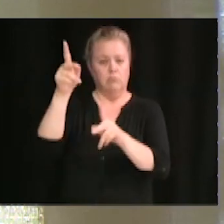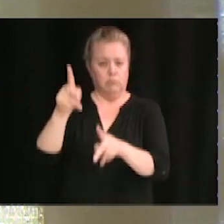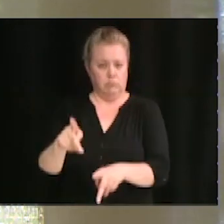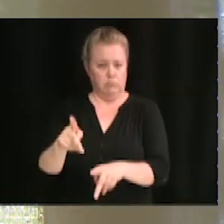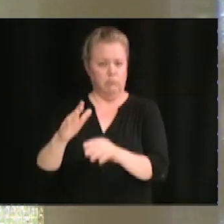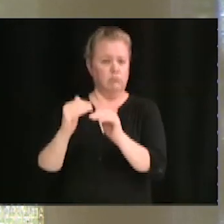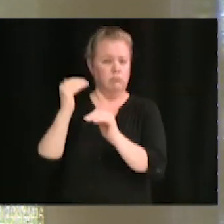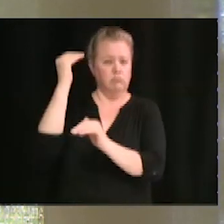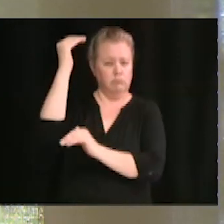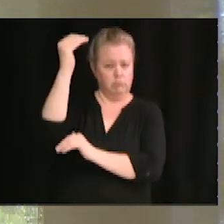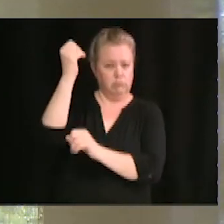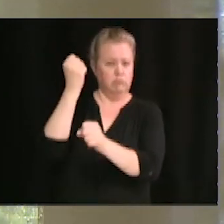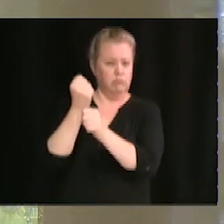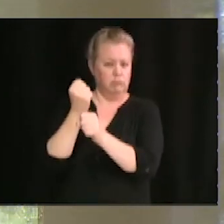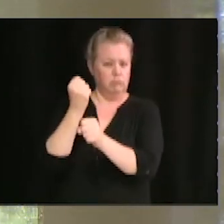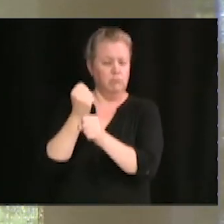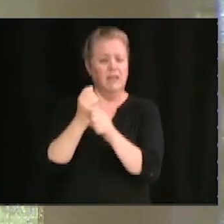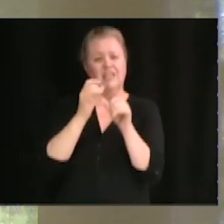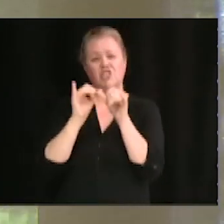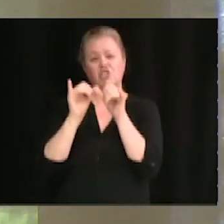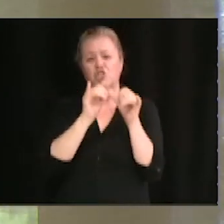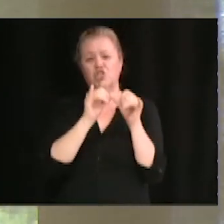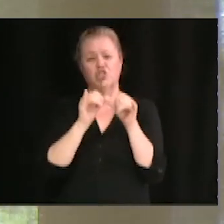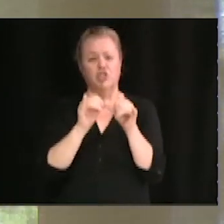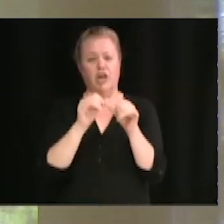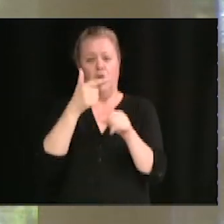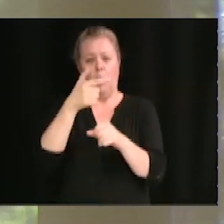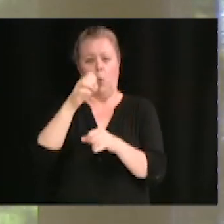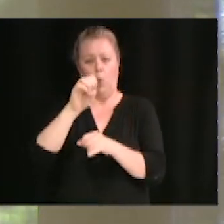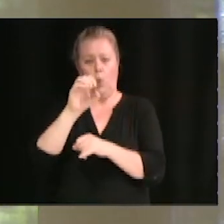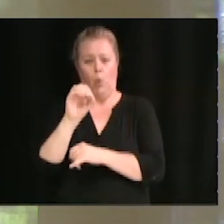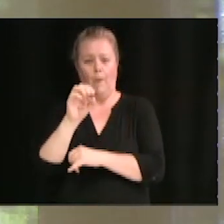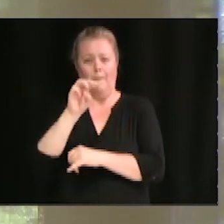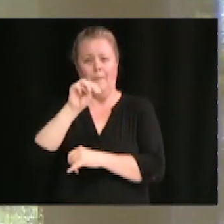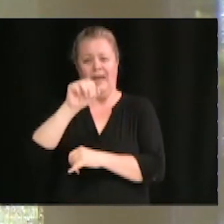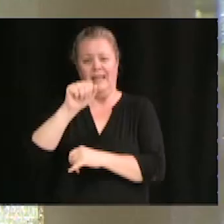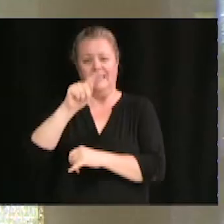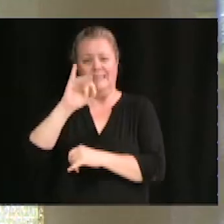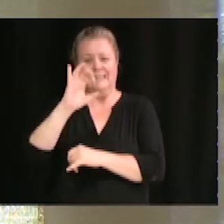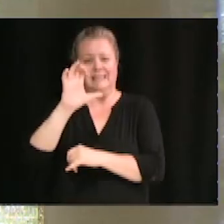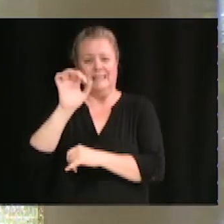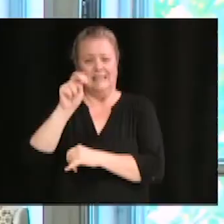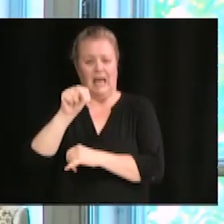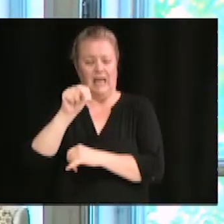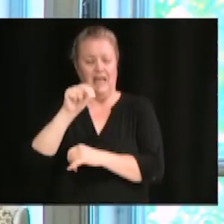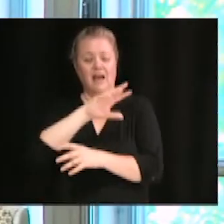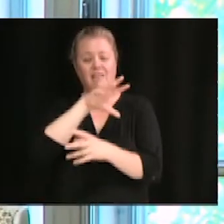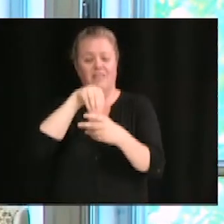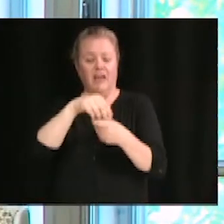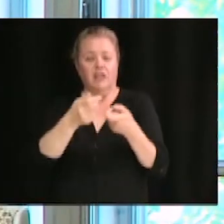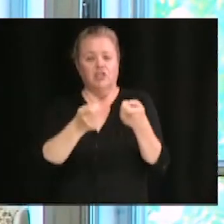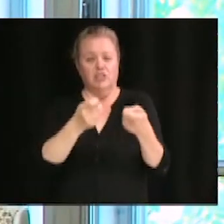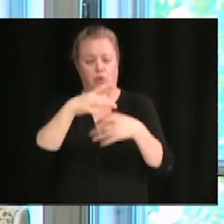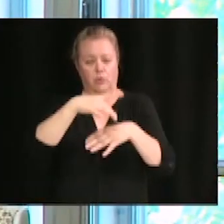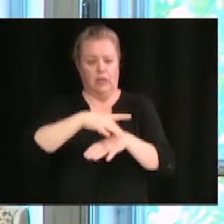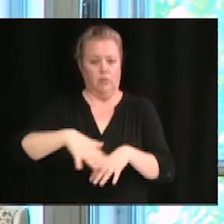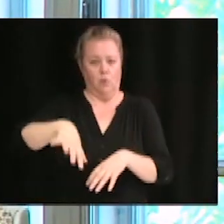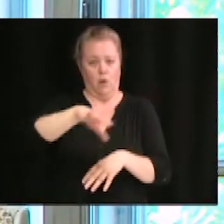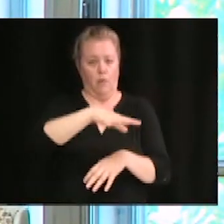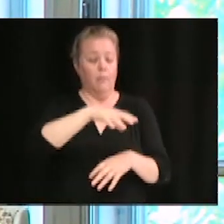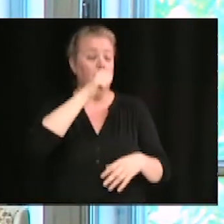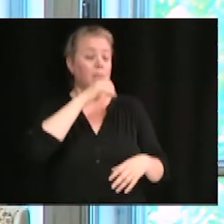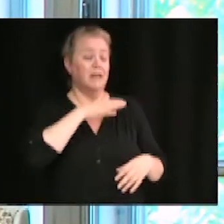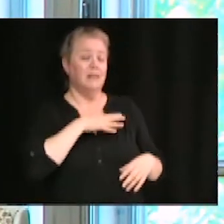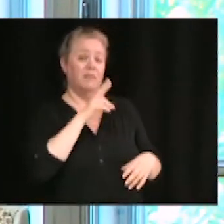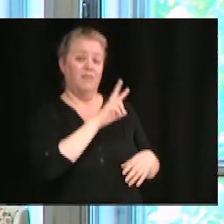géomaticien au sein du service de la gestion du territoire. Il s'agit d'approuver le rapport de Mme Véronique